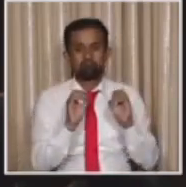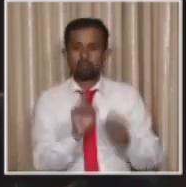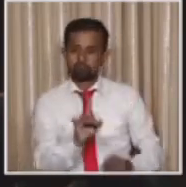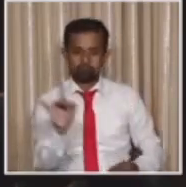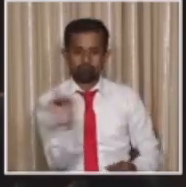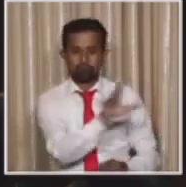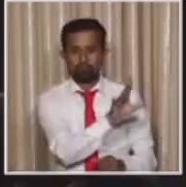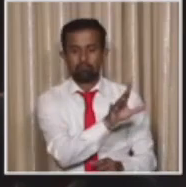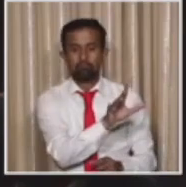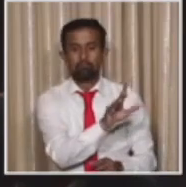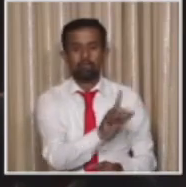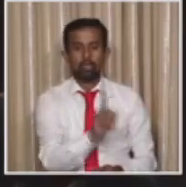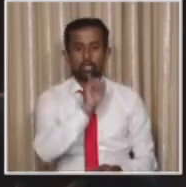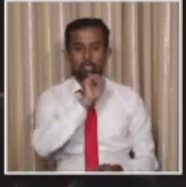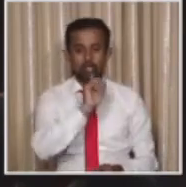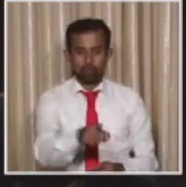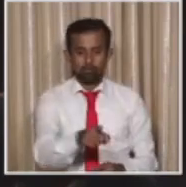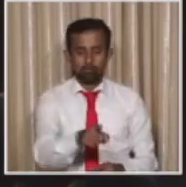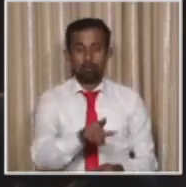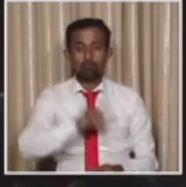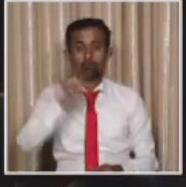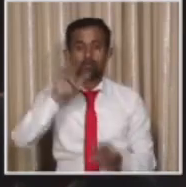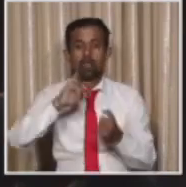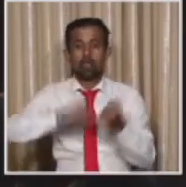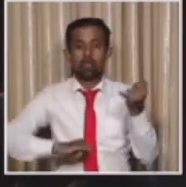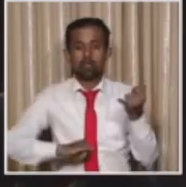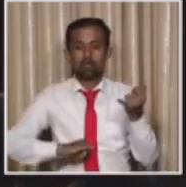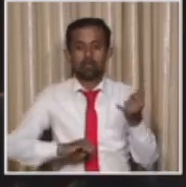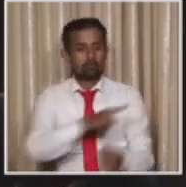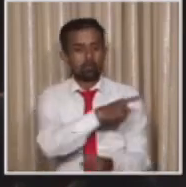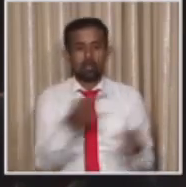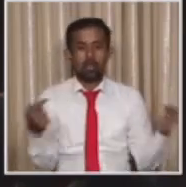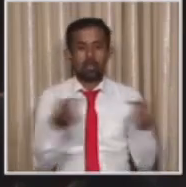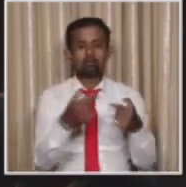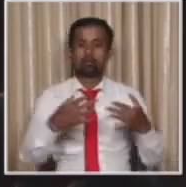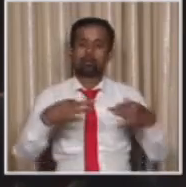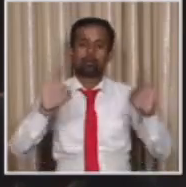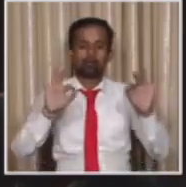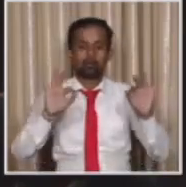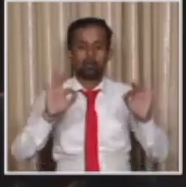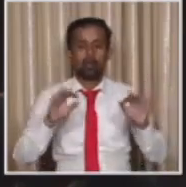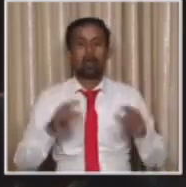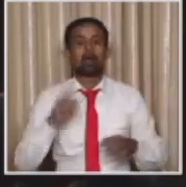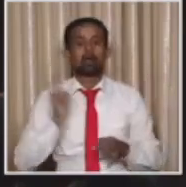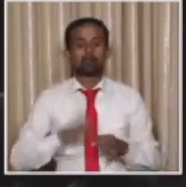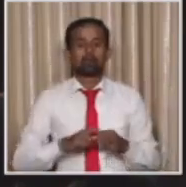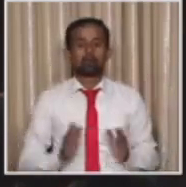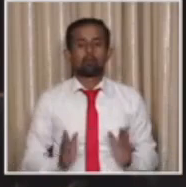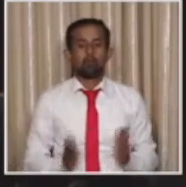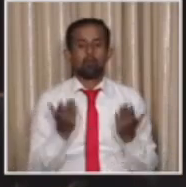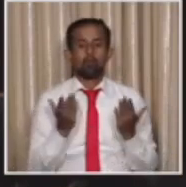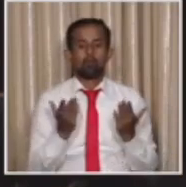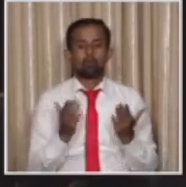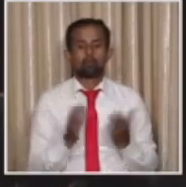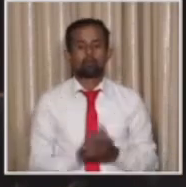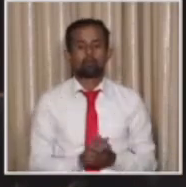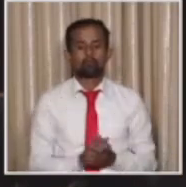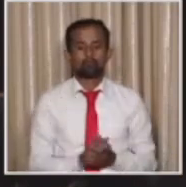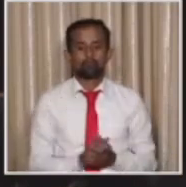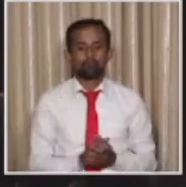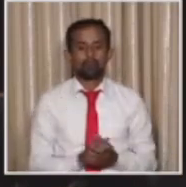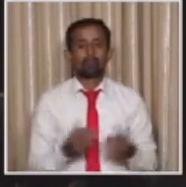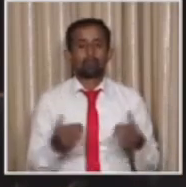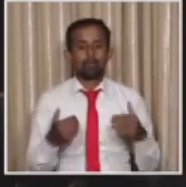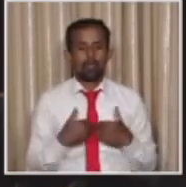කෙලින්ම නියෝගයක් දුන්නා විදේශ කටයුතු ලේකම්ට මේ නැව නිදහස් කරන්න. ඒකෙන් තමයි මේක සිද්ධ වුනේ. ඒ නිසා මේ